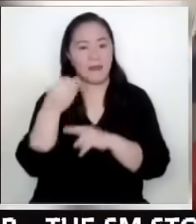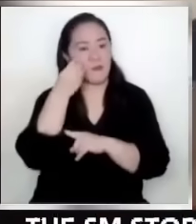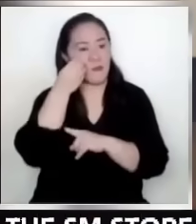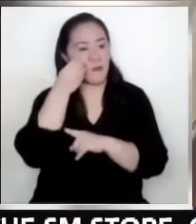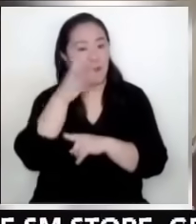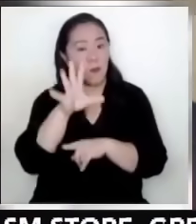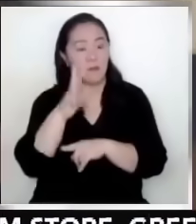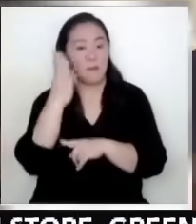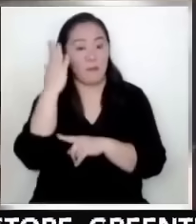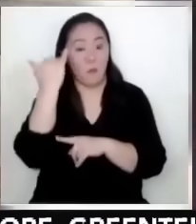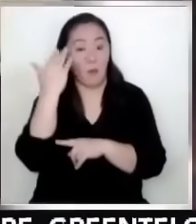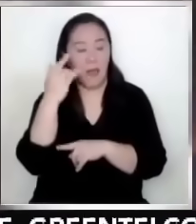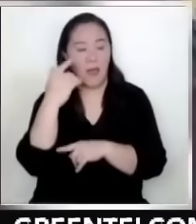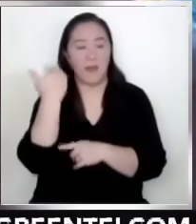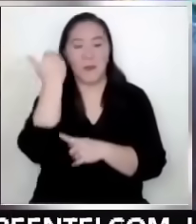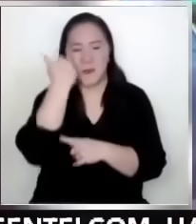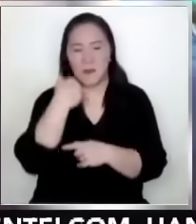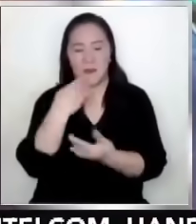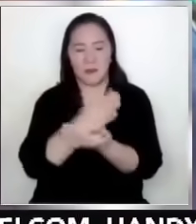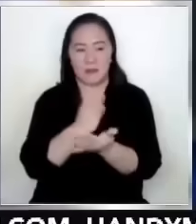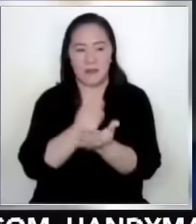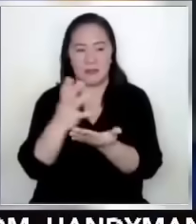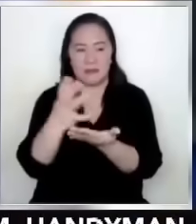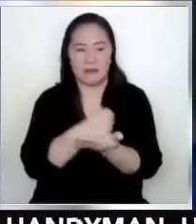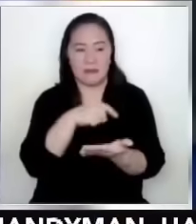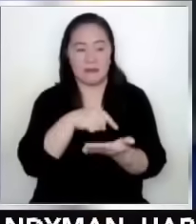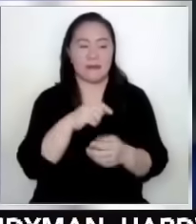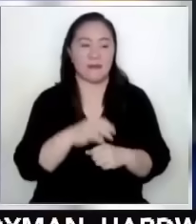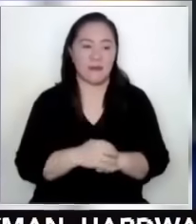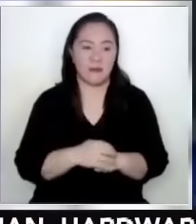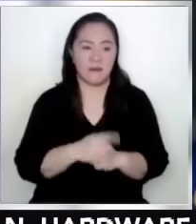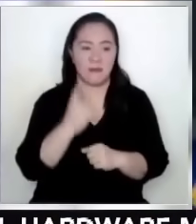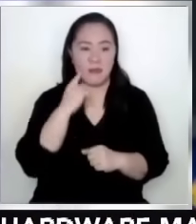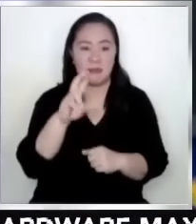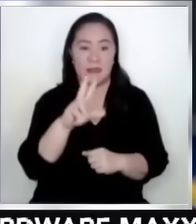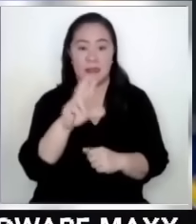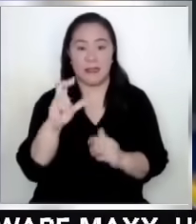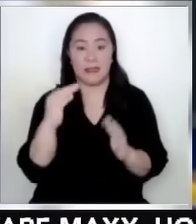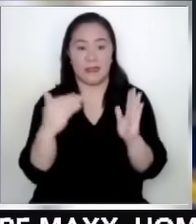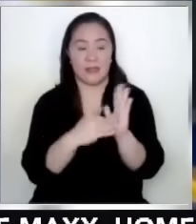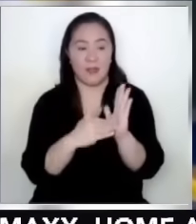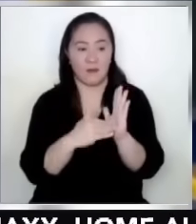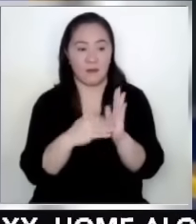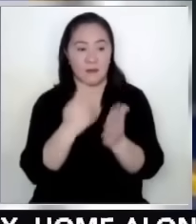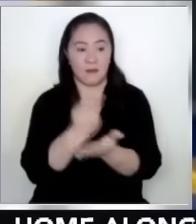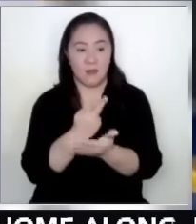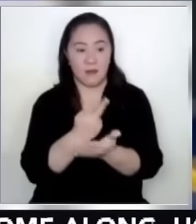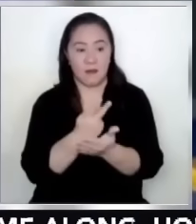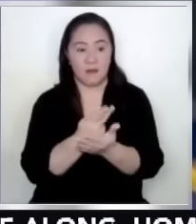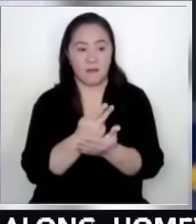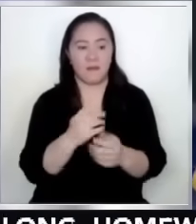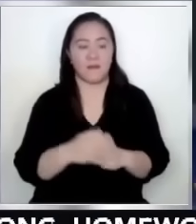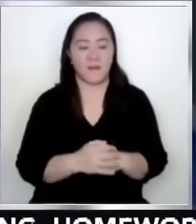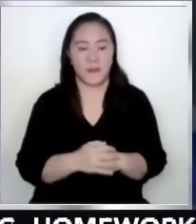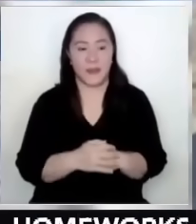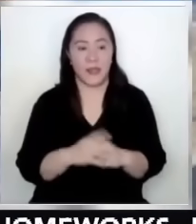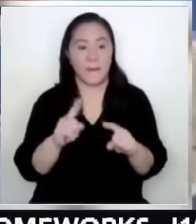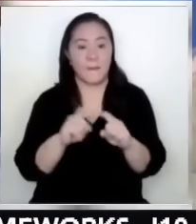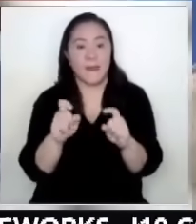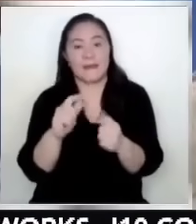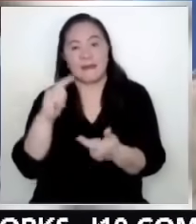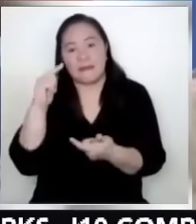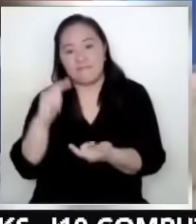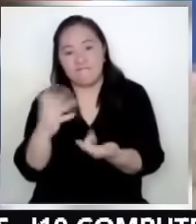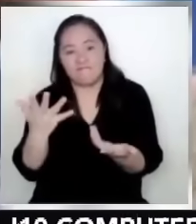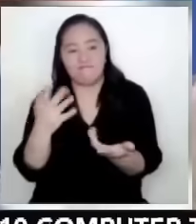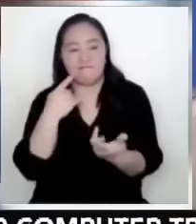puhunan. Inaabot na kami ng 300 mahigit, 1,000. Yun pa lang yun, dalawang items pa lang, diesel at saka gasolina.